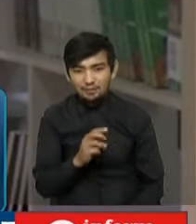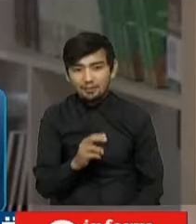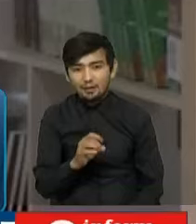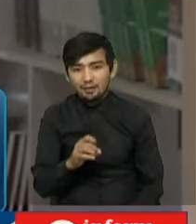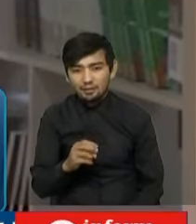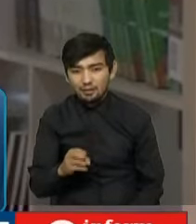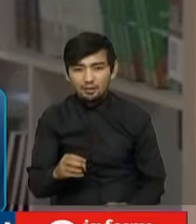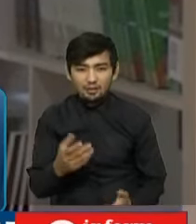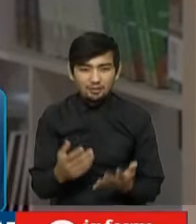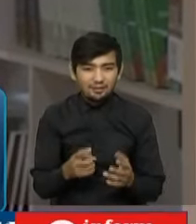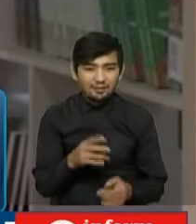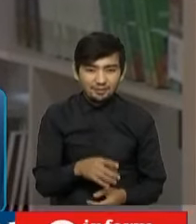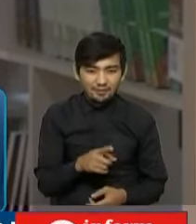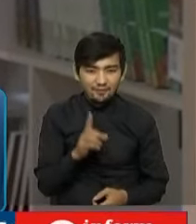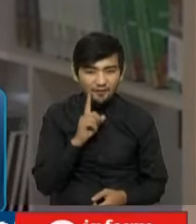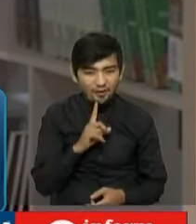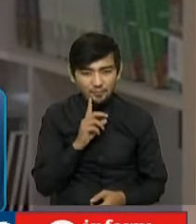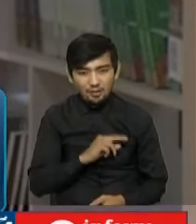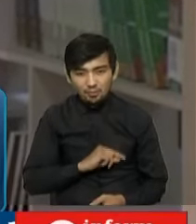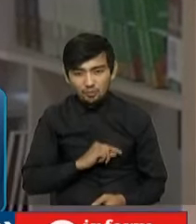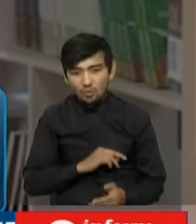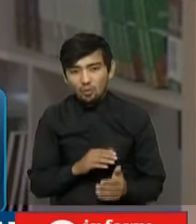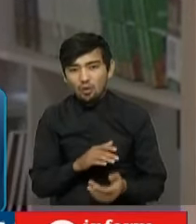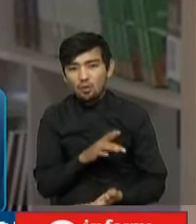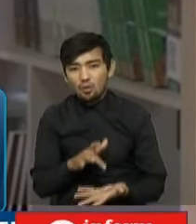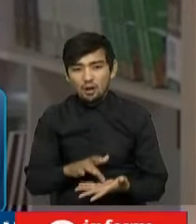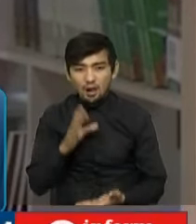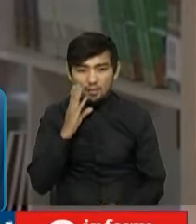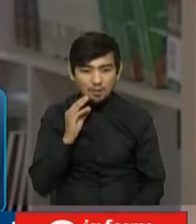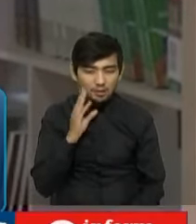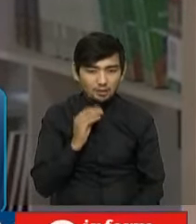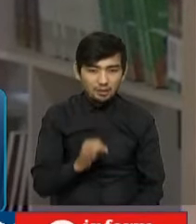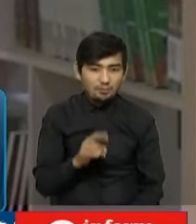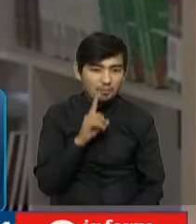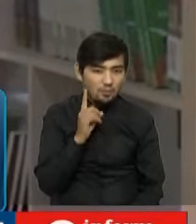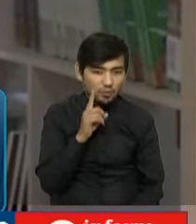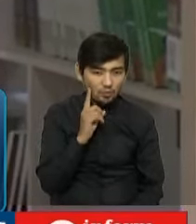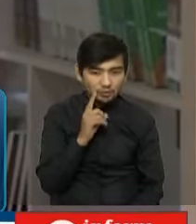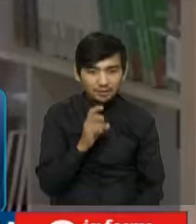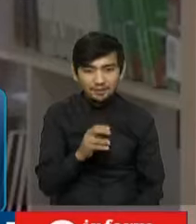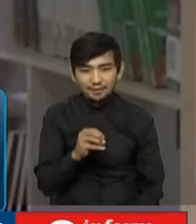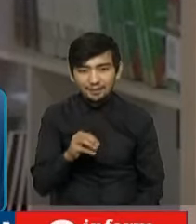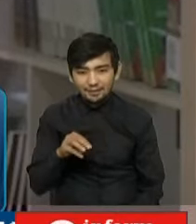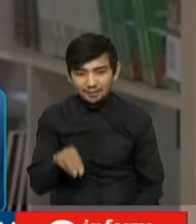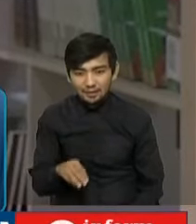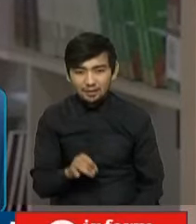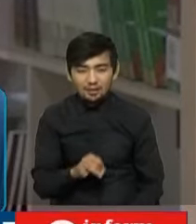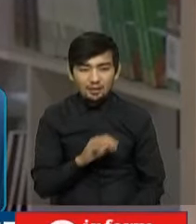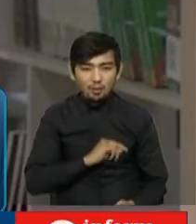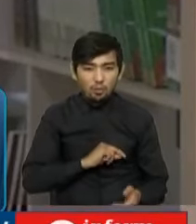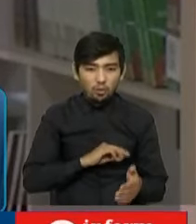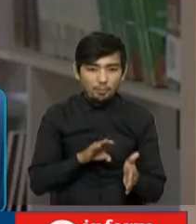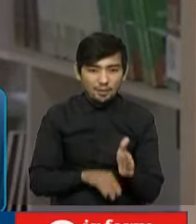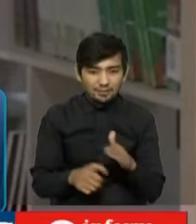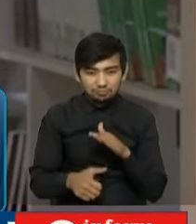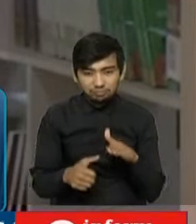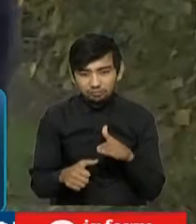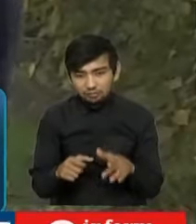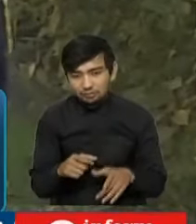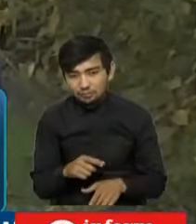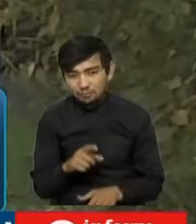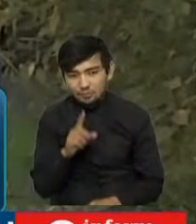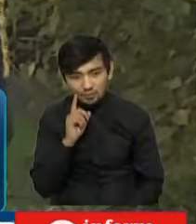ярмарки вакансий на базе рынков города Алматы, так как непосредственно у нас молодежь категории НИТ, безработная молодежь зачастую бывает на данных